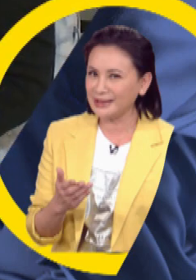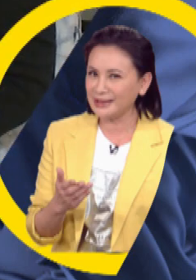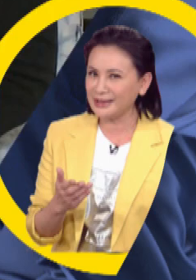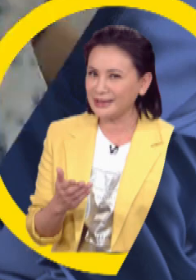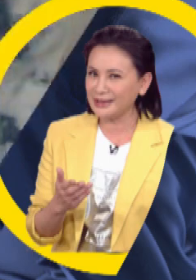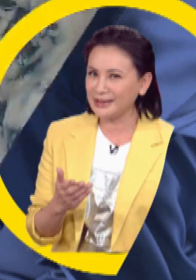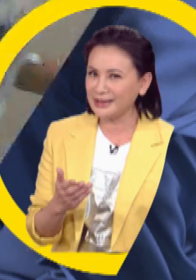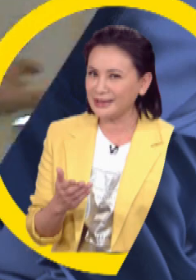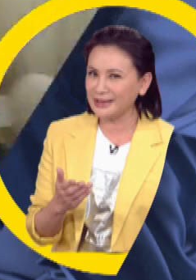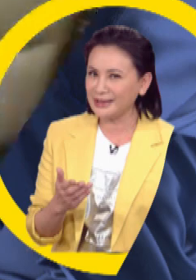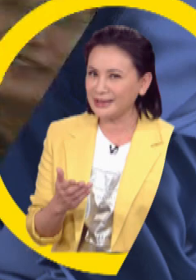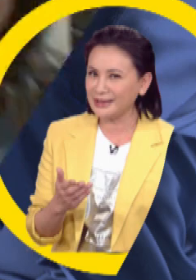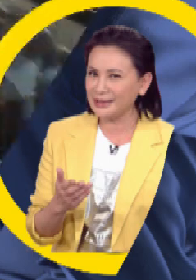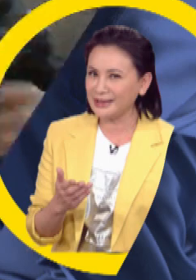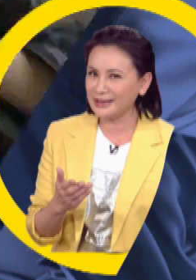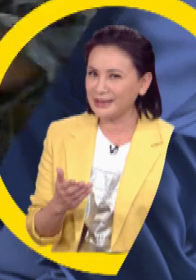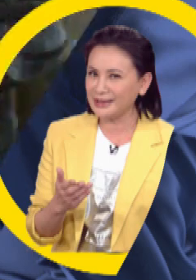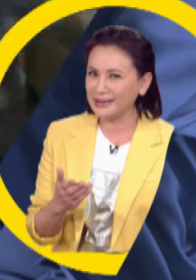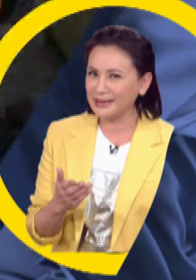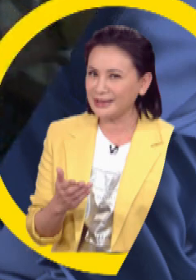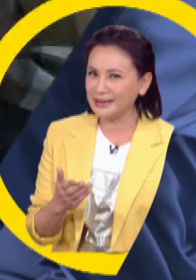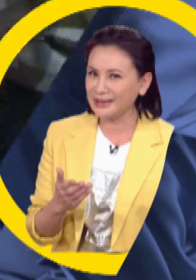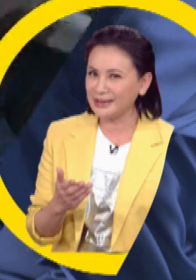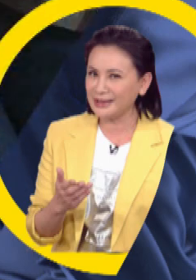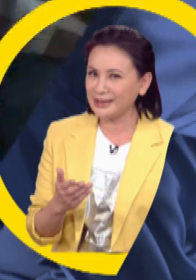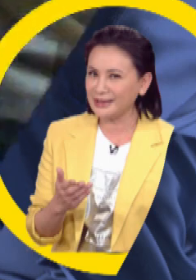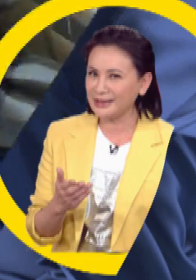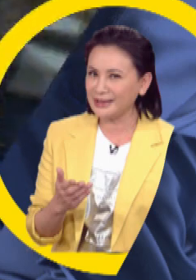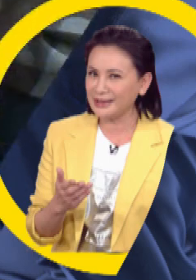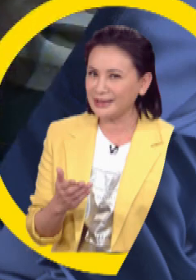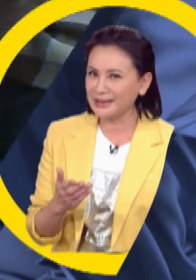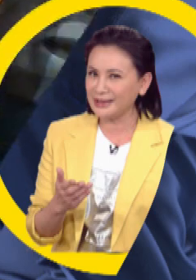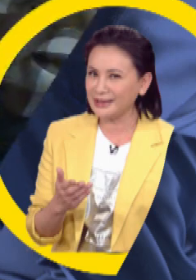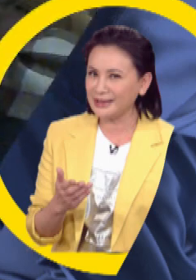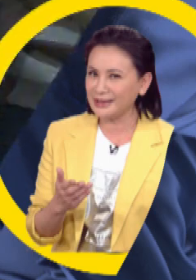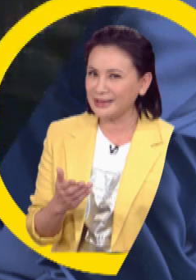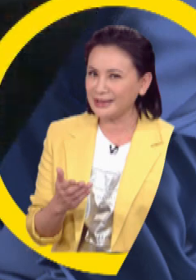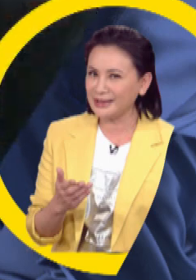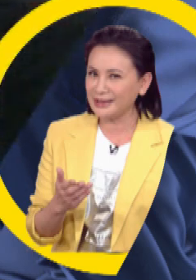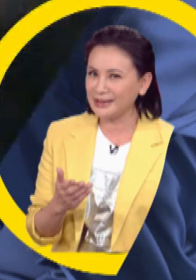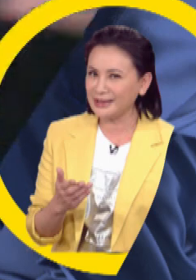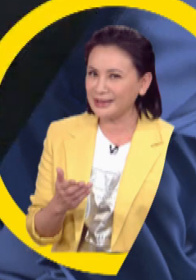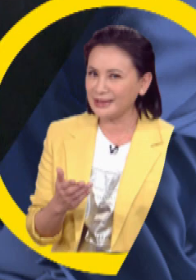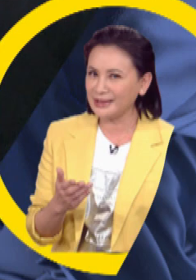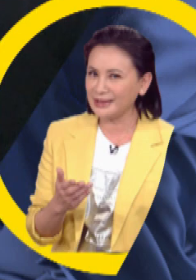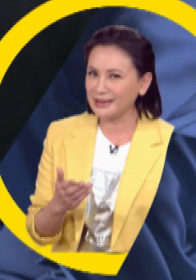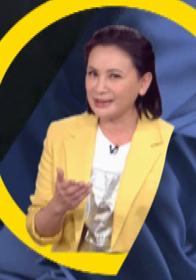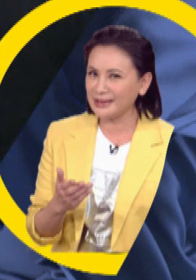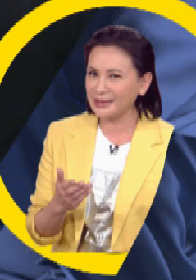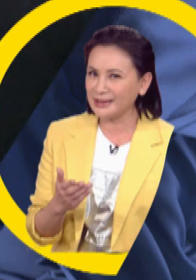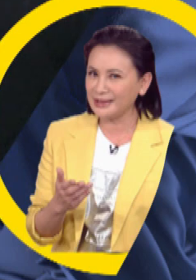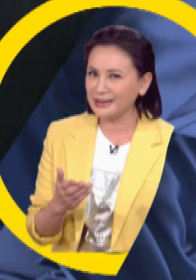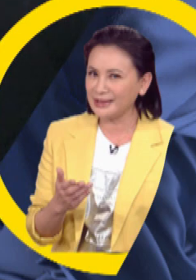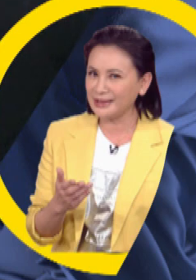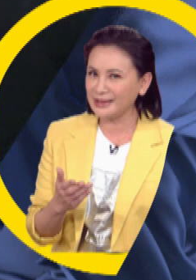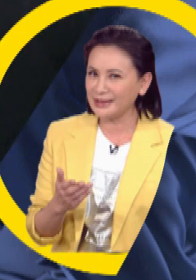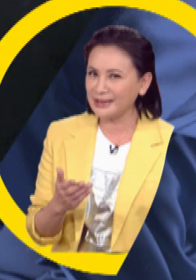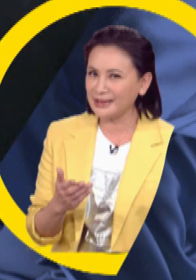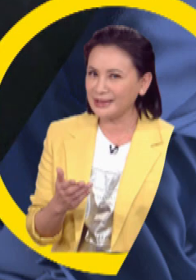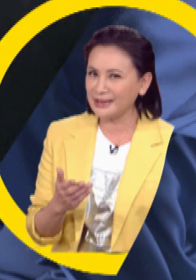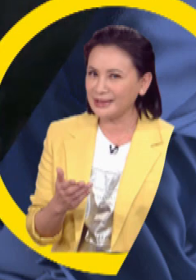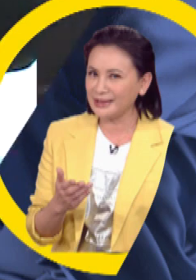少。可是我坚持要空姐空少，那时候的话，我跟石家讲了，石家旅行社没有人同意